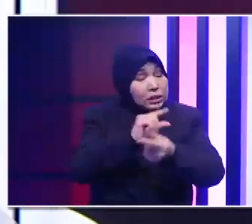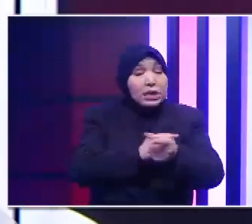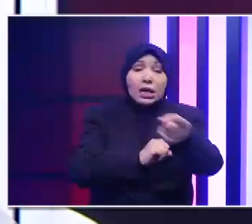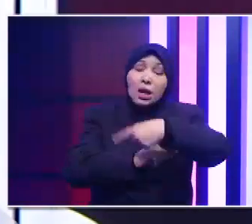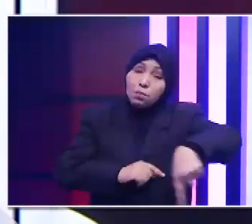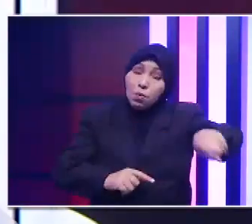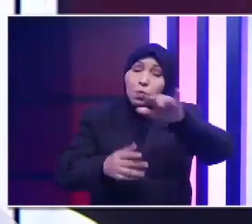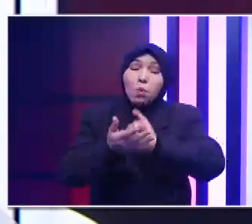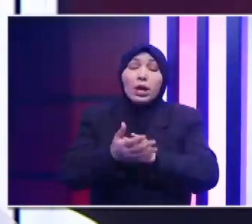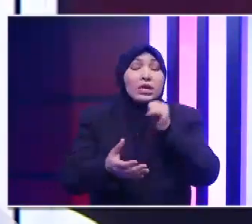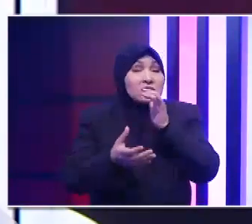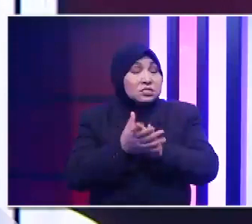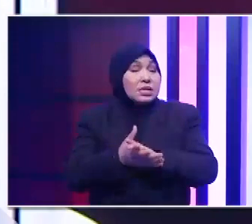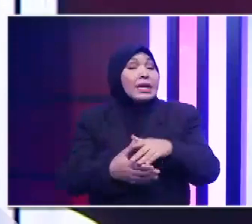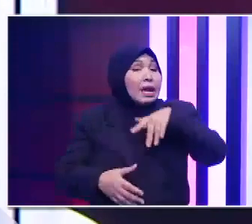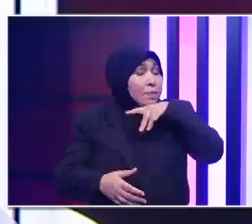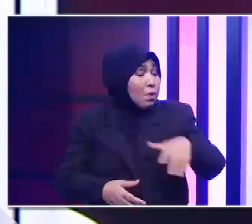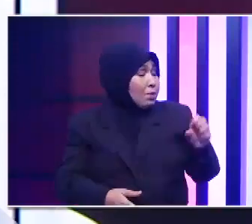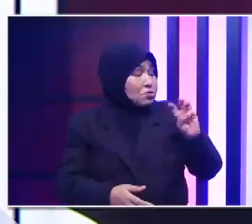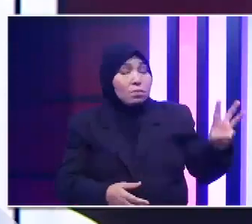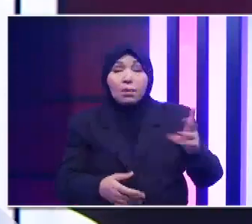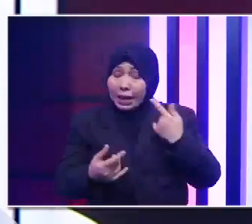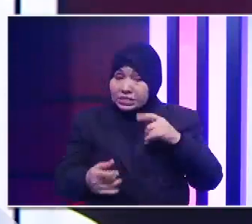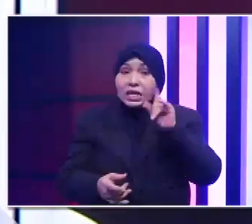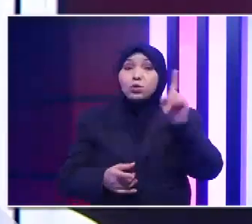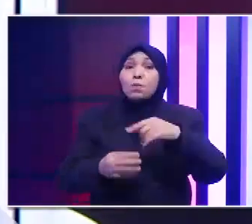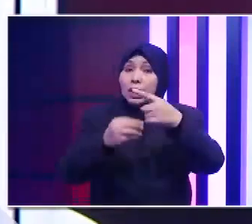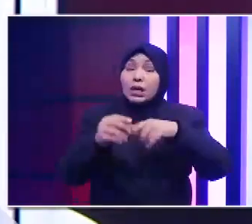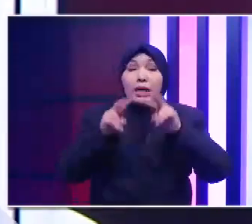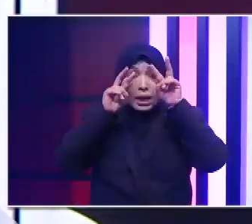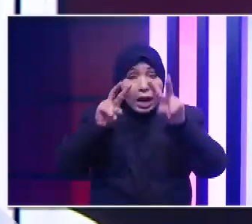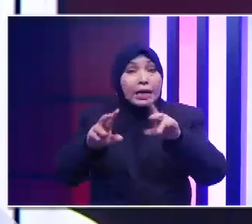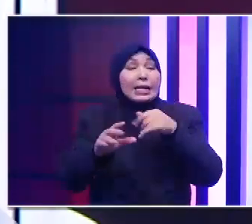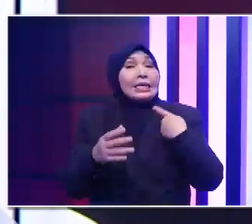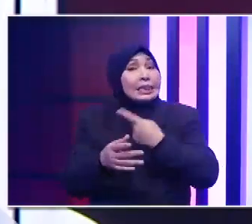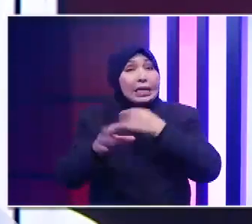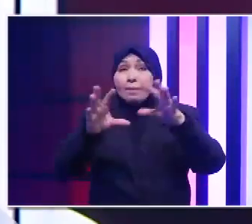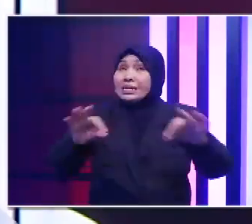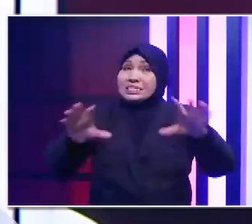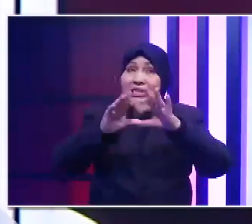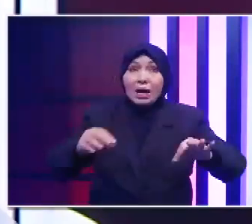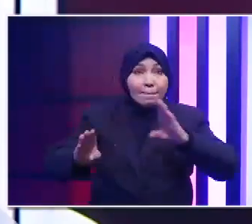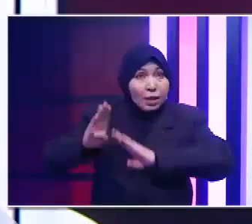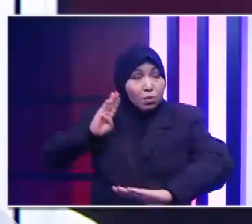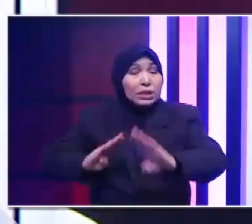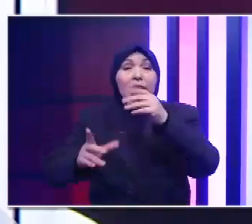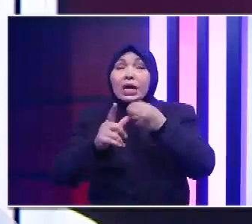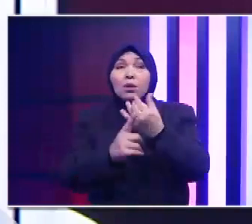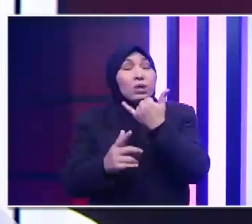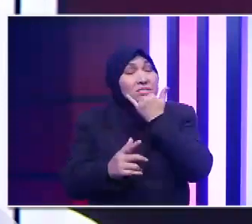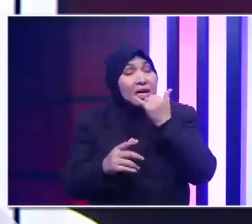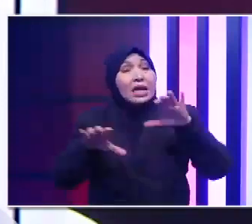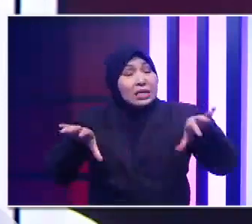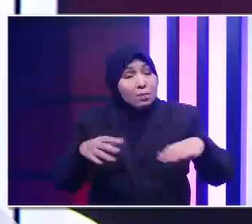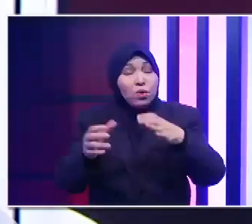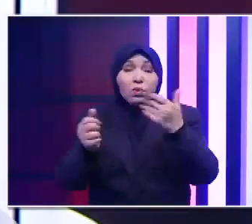istri Nabi SAW wassalam Oke satupun yang perlu kita pahami dalam kita menceritakan tentang perbuatan ataupun kesalahan yang